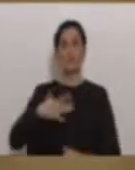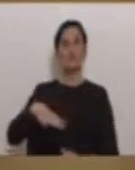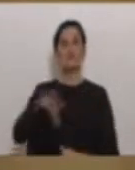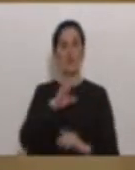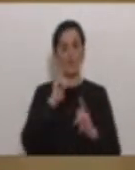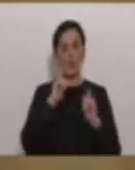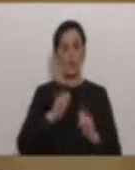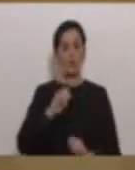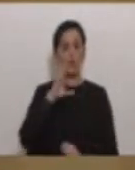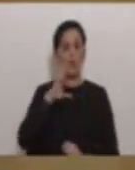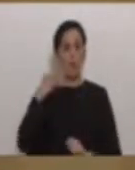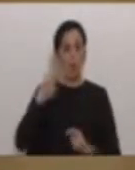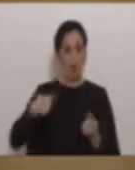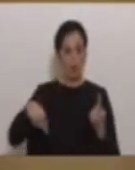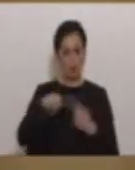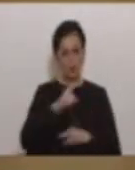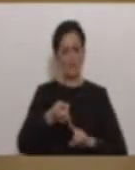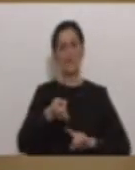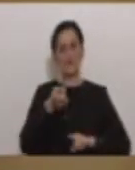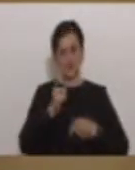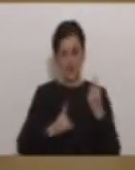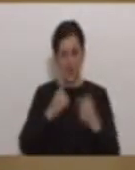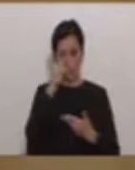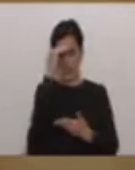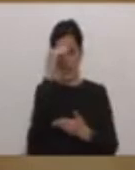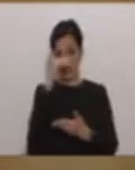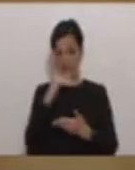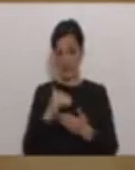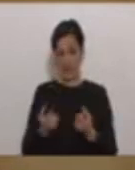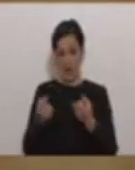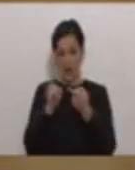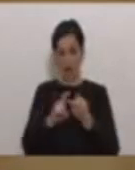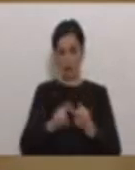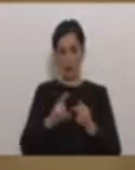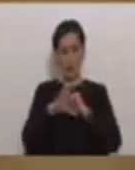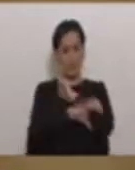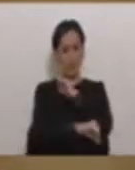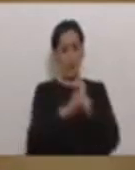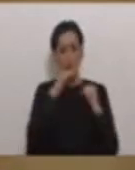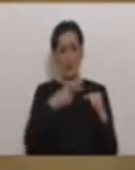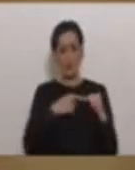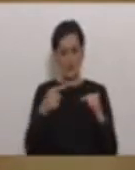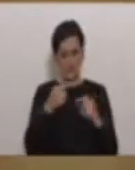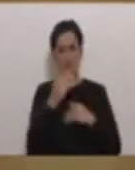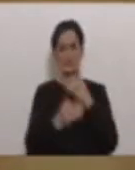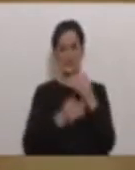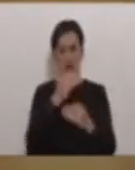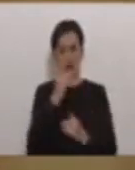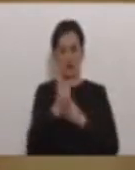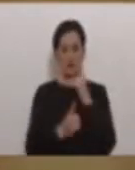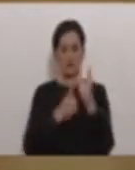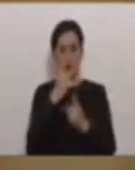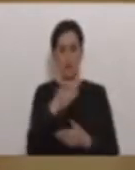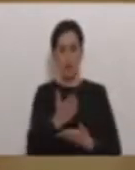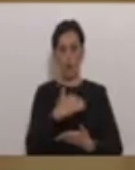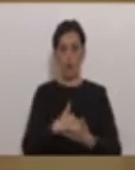უკრაინა, მოლდოვა შორის რეალურ ინდიკატორებს თუ დავეყნობით, რომელიც ბოლო წლებში განხორციელებული წარმატებული რეფორმის შედეგია,